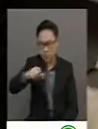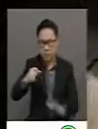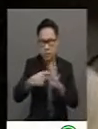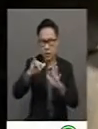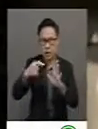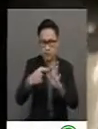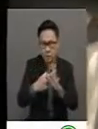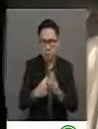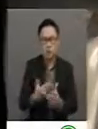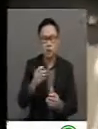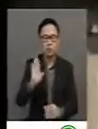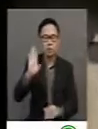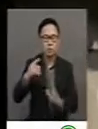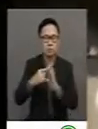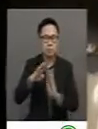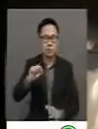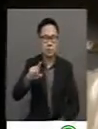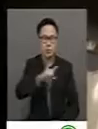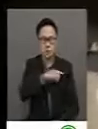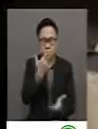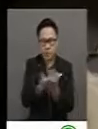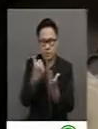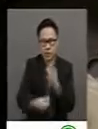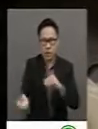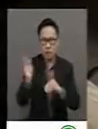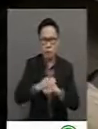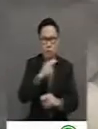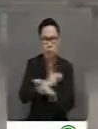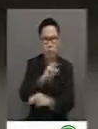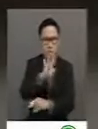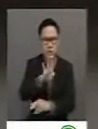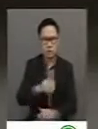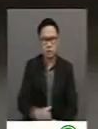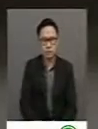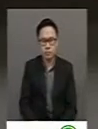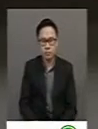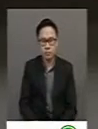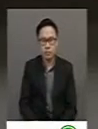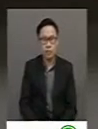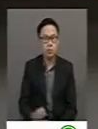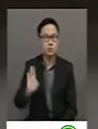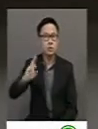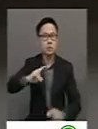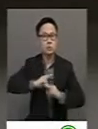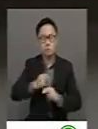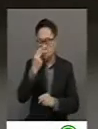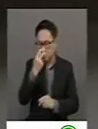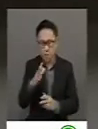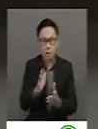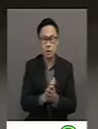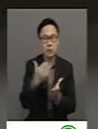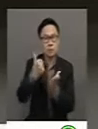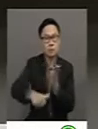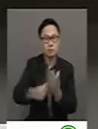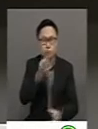ปถึงศาลเบสลินอาจจะต้องจ่ายภาษีเพิ่มเป็น4เท่า ถ้าผู้ประกอบการไม่เห็นด้วยในชั้นของศุลกาก